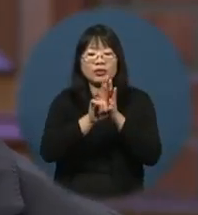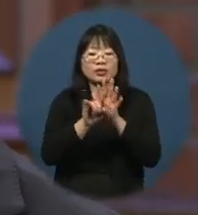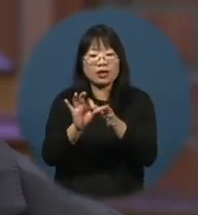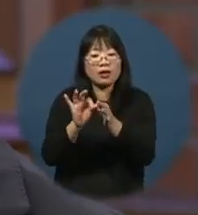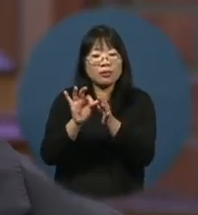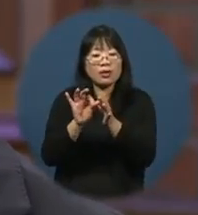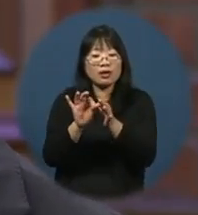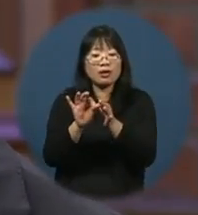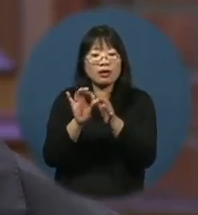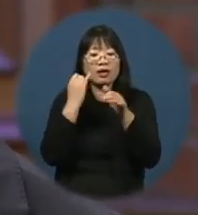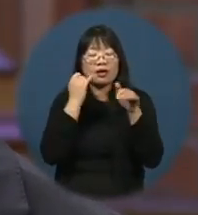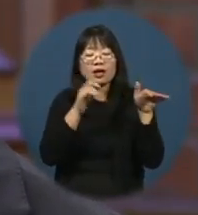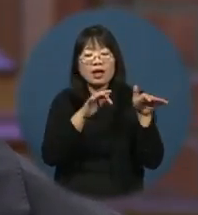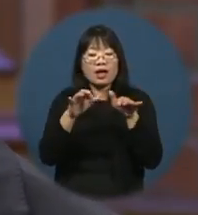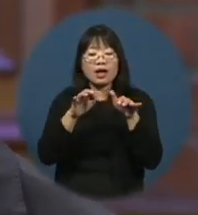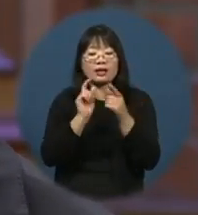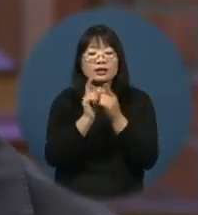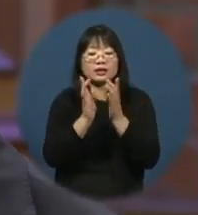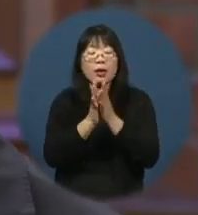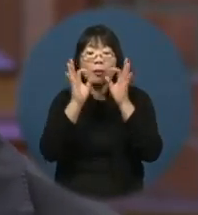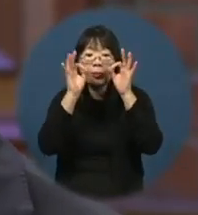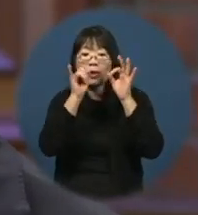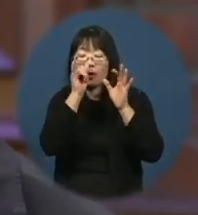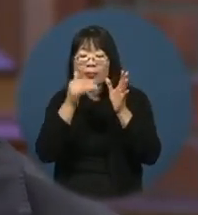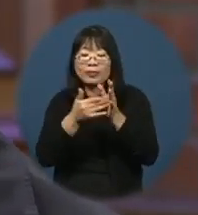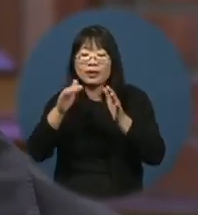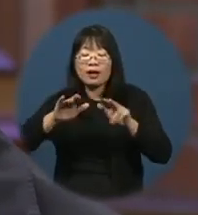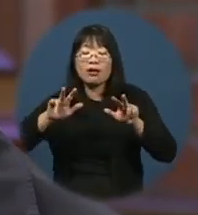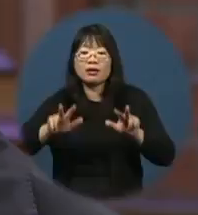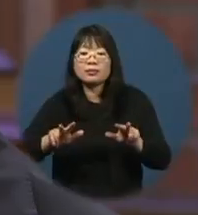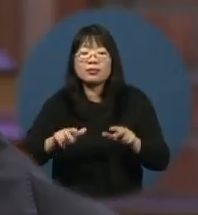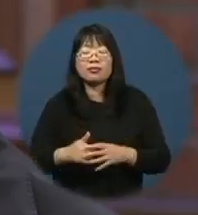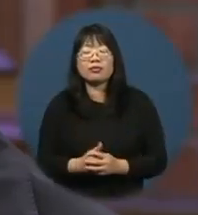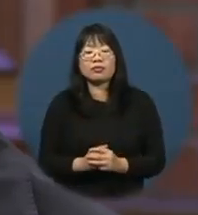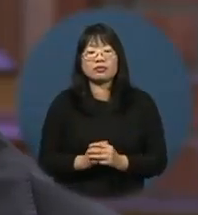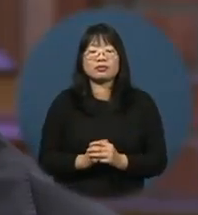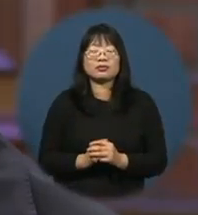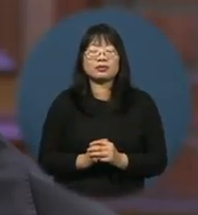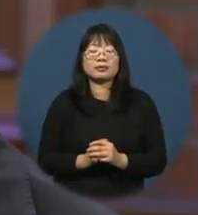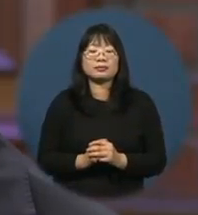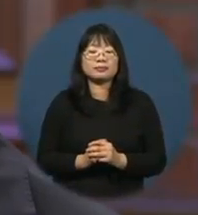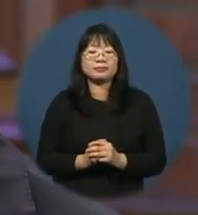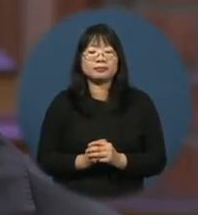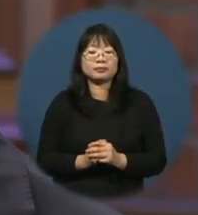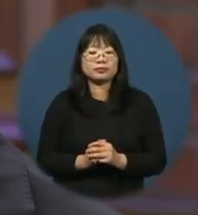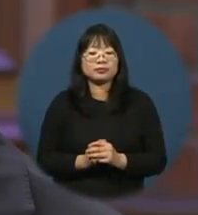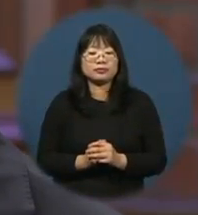여파를 해안가에서 직접 볼 수가 있는데 이번에 그